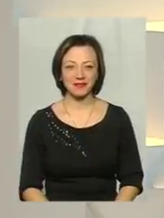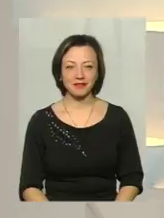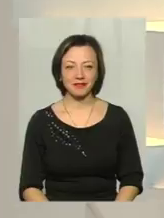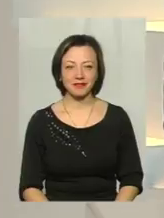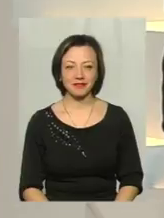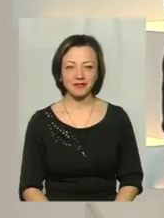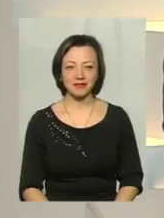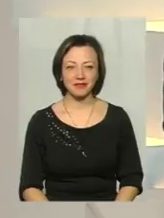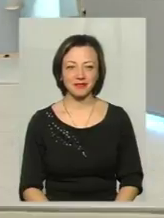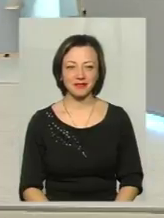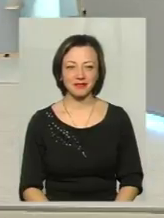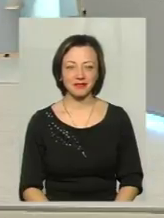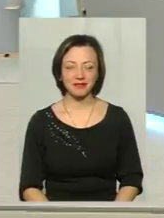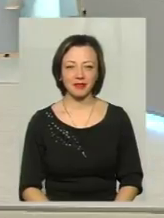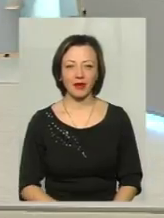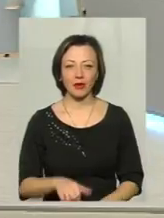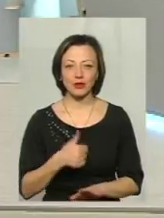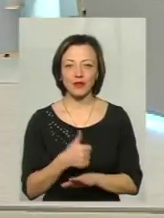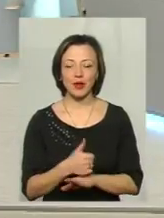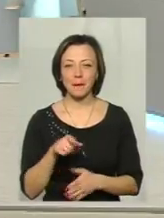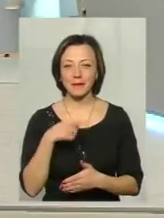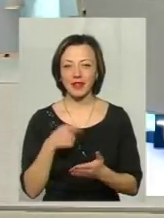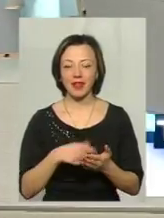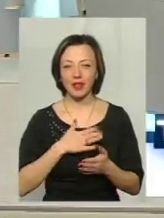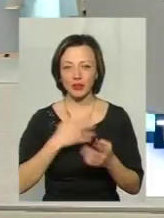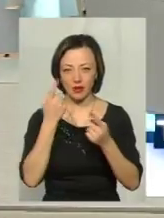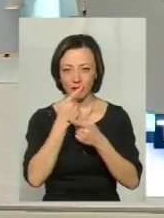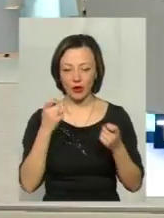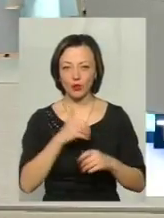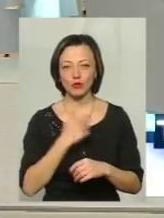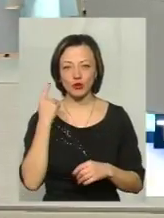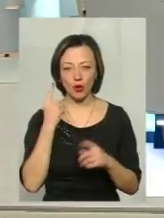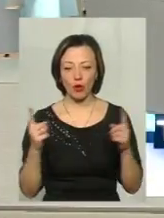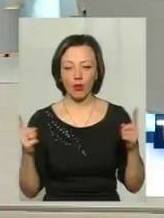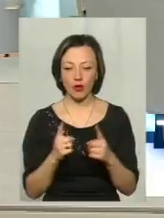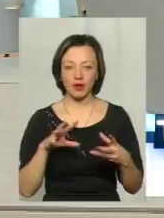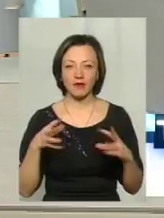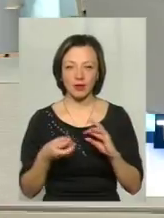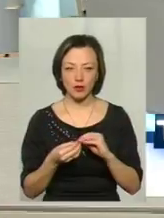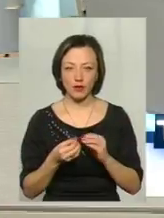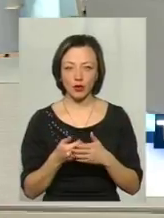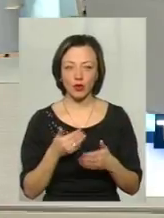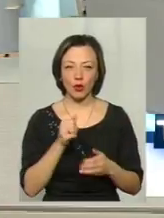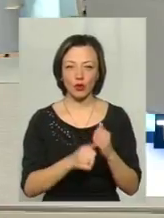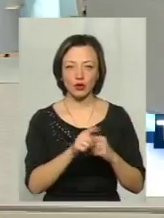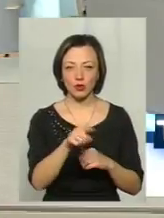Це основне питання нашого ефіру. Ми довго хочемо почути стислий висновок все ж таки від кожного з